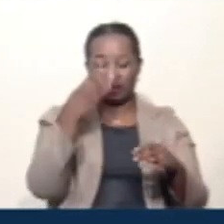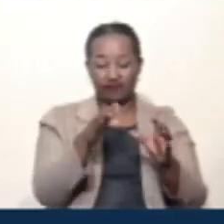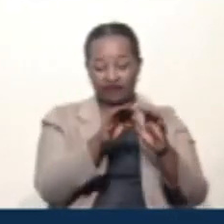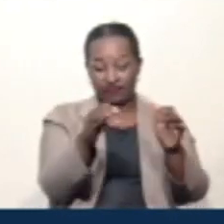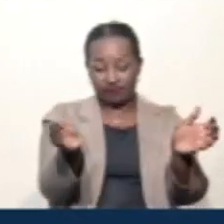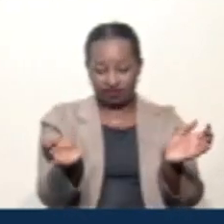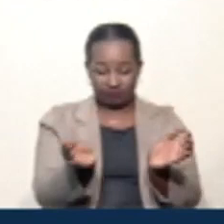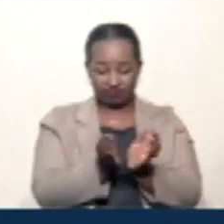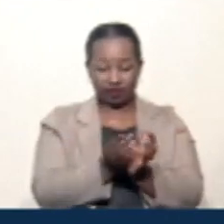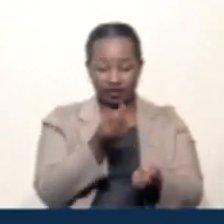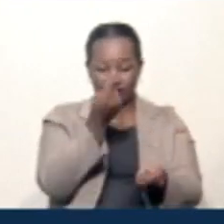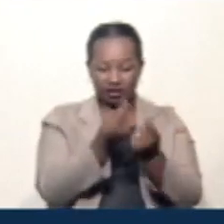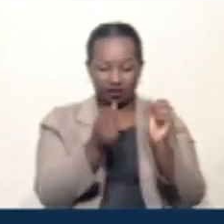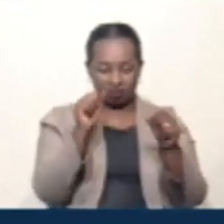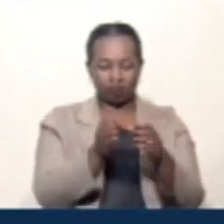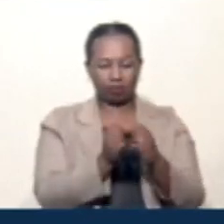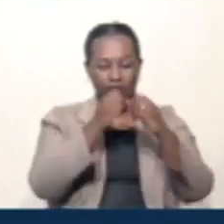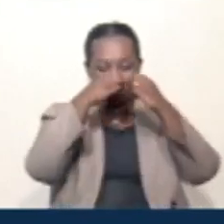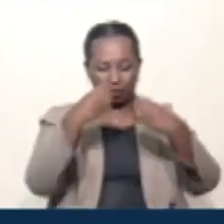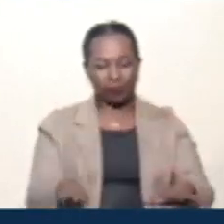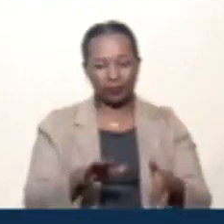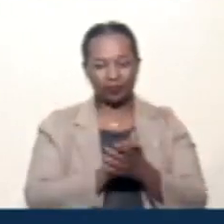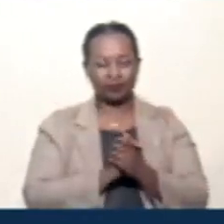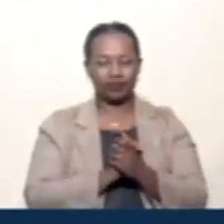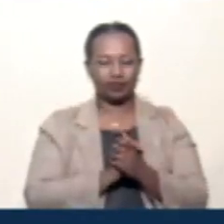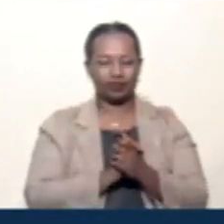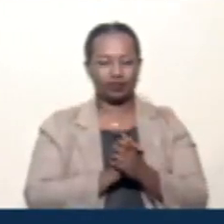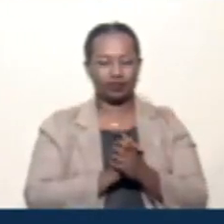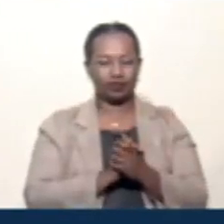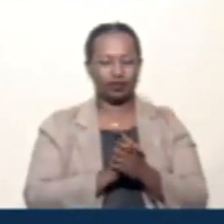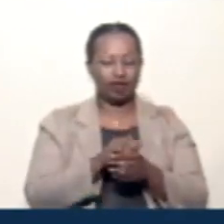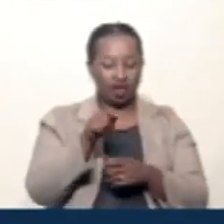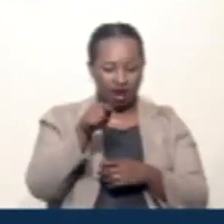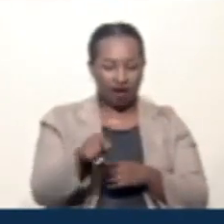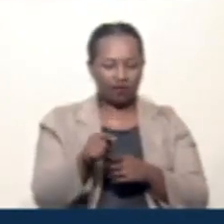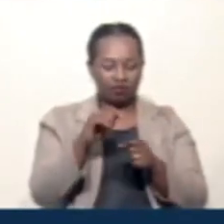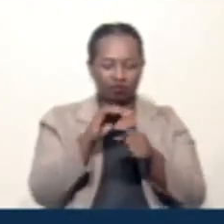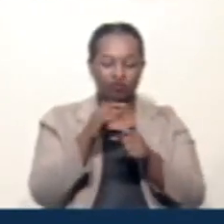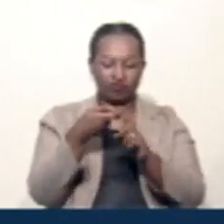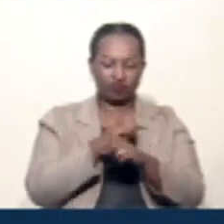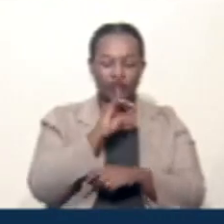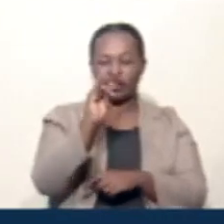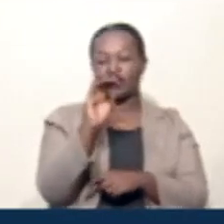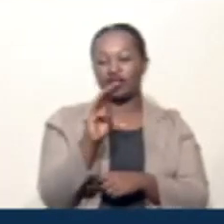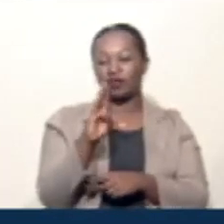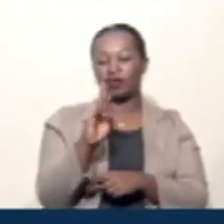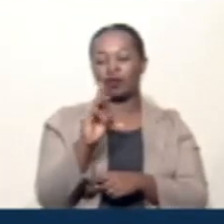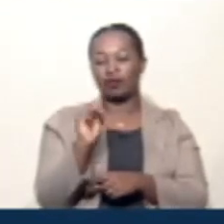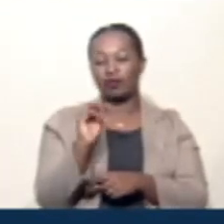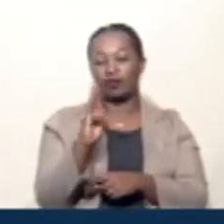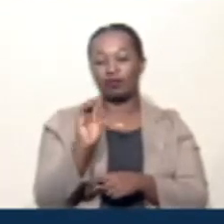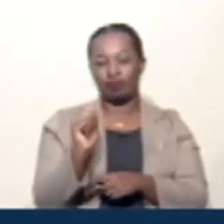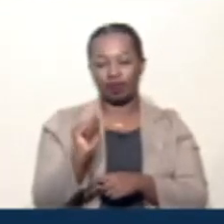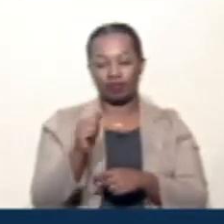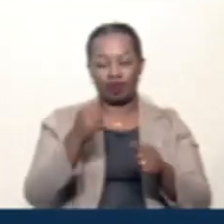nyine uyitekemo byavunguka bikameneka. Inganzo naho ngaho ibumba nyine dukuri ibumba.